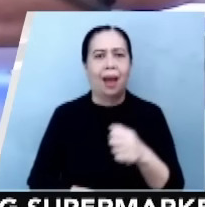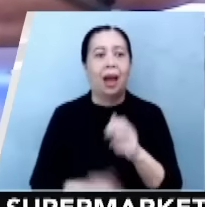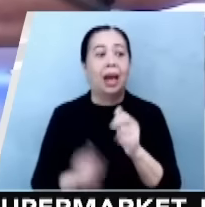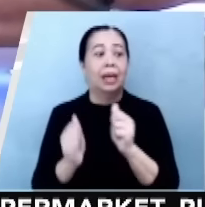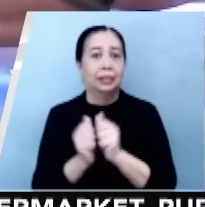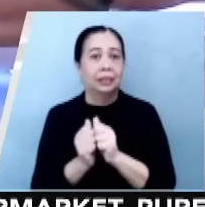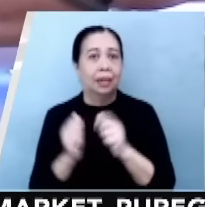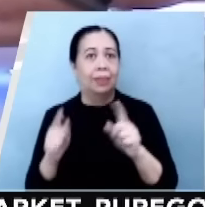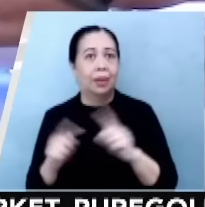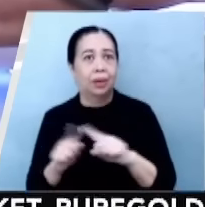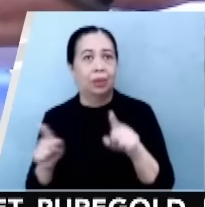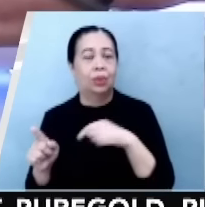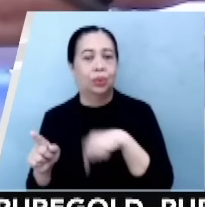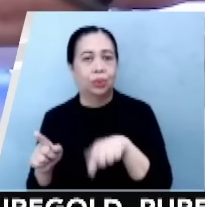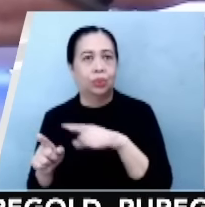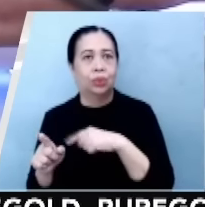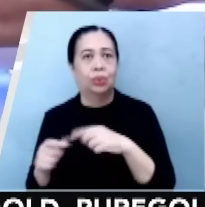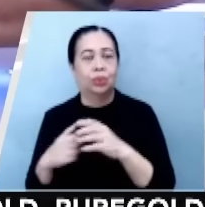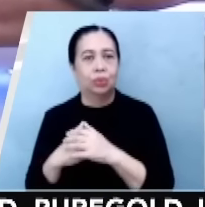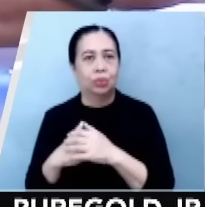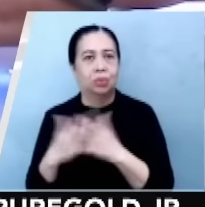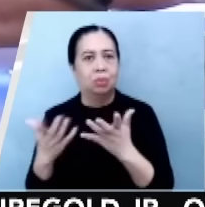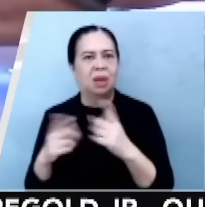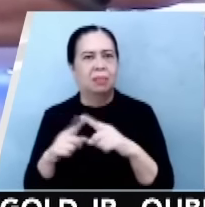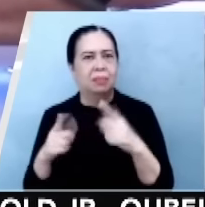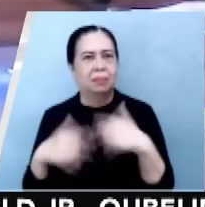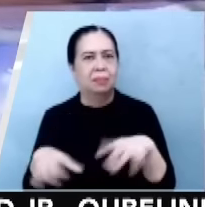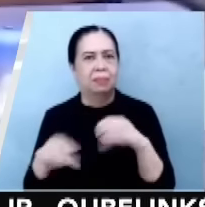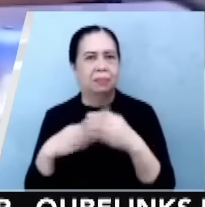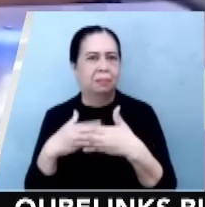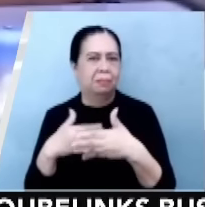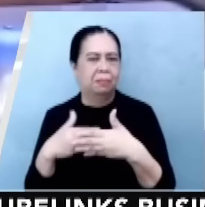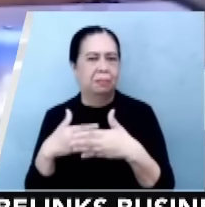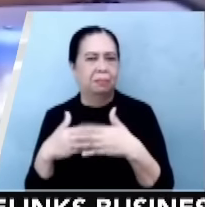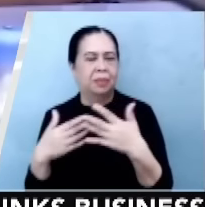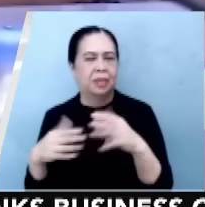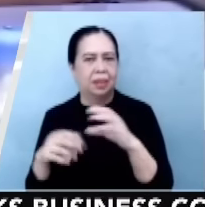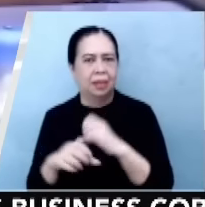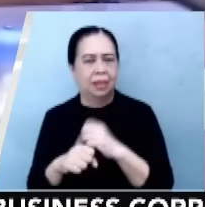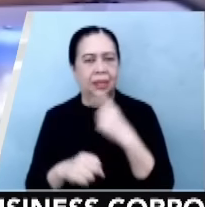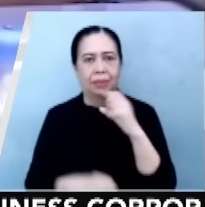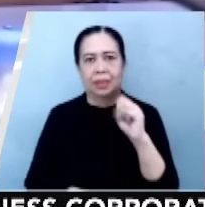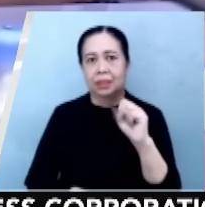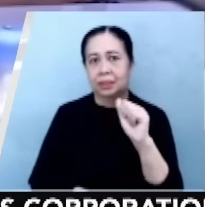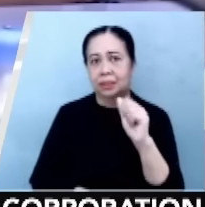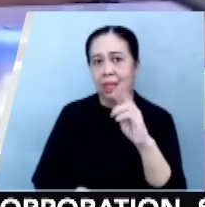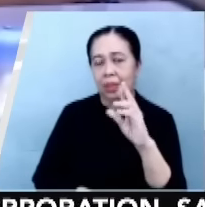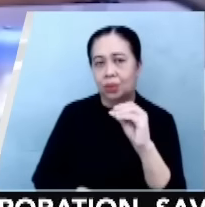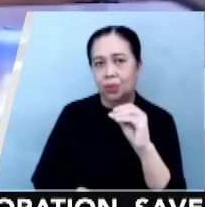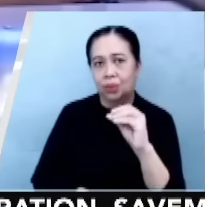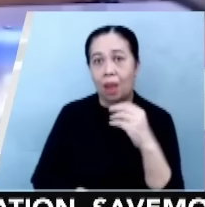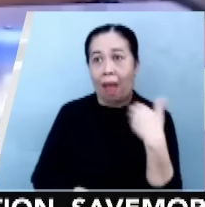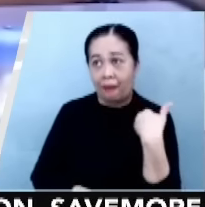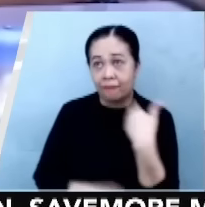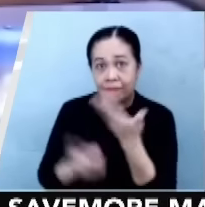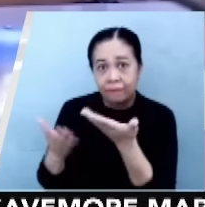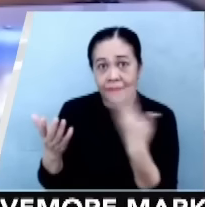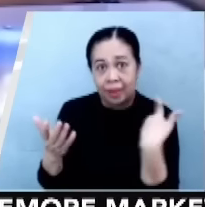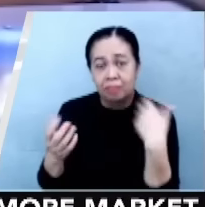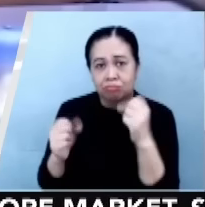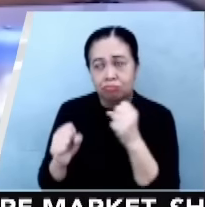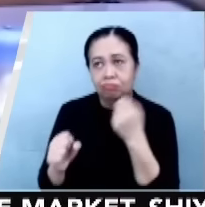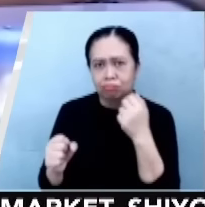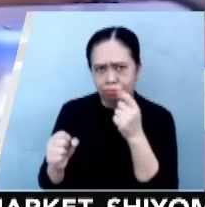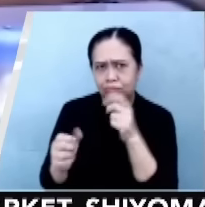peeps. But we're wrapping up in a bit. Sabi ni Sandro, andyan pa ba kayo, sir? Baka po pwede dumaan